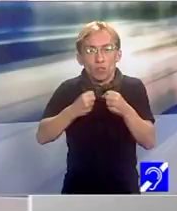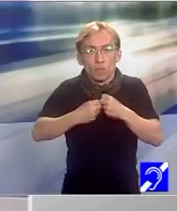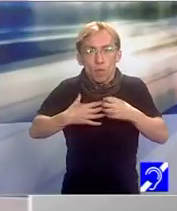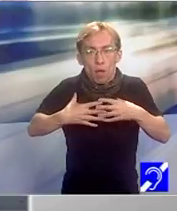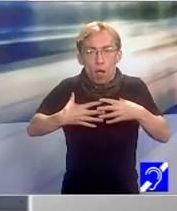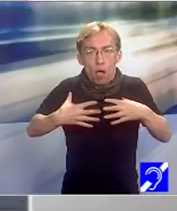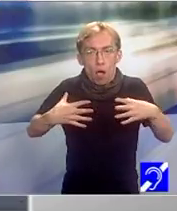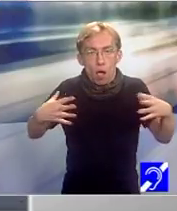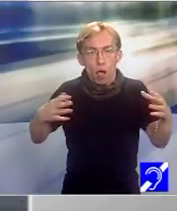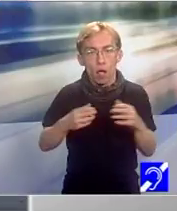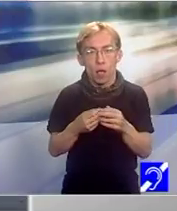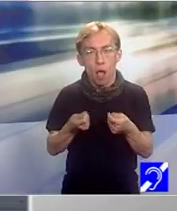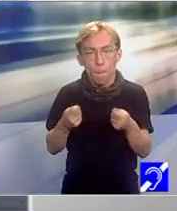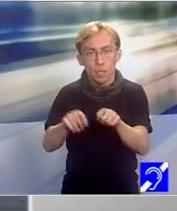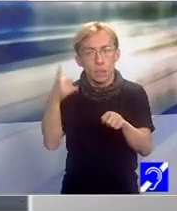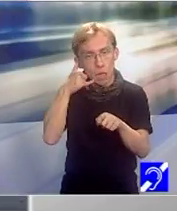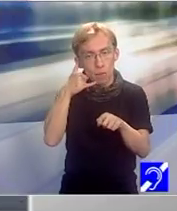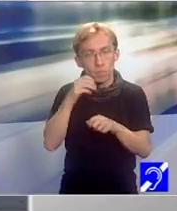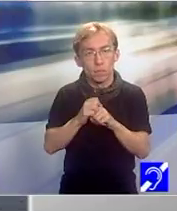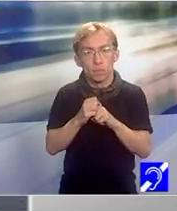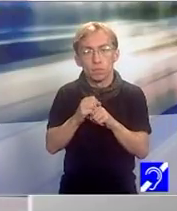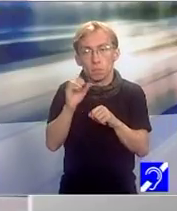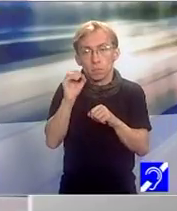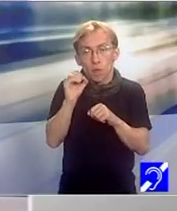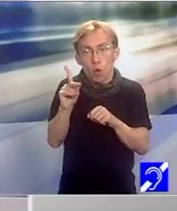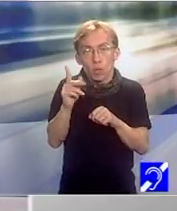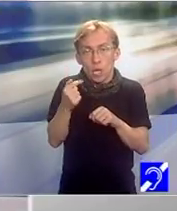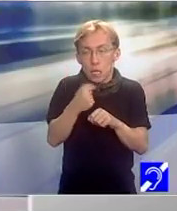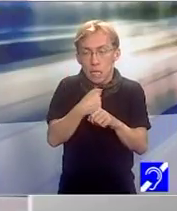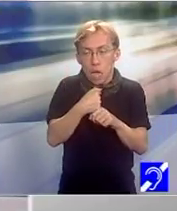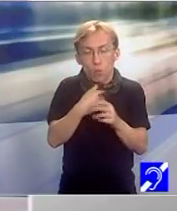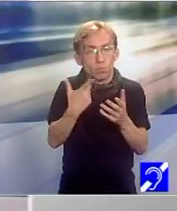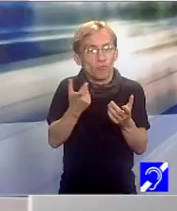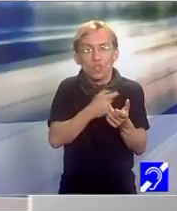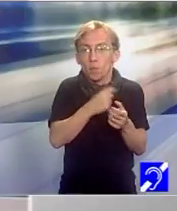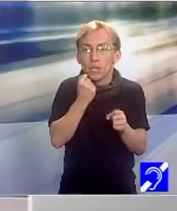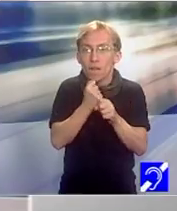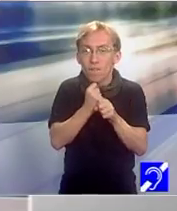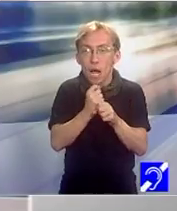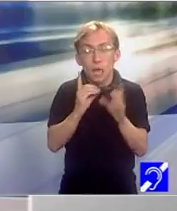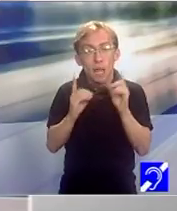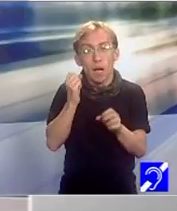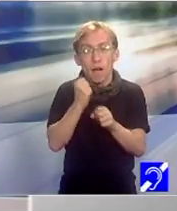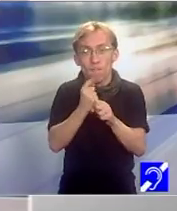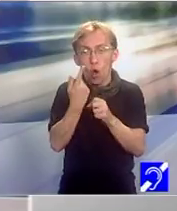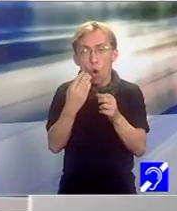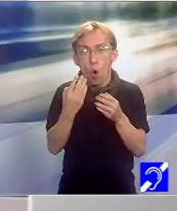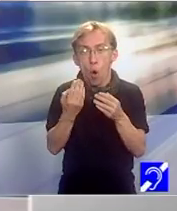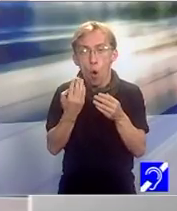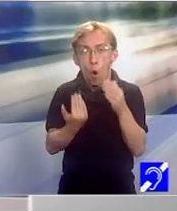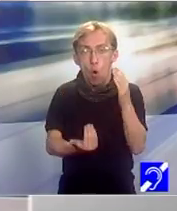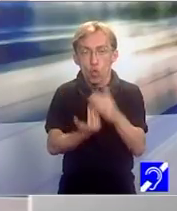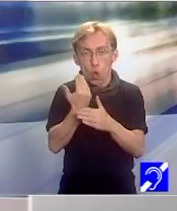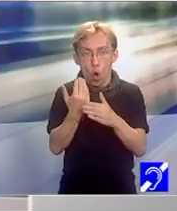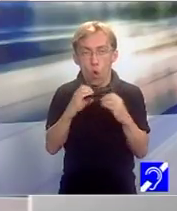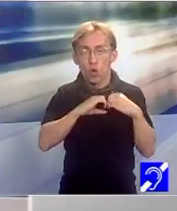dat am închis telefonul și am spus: ok, ce pot să fac? Dacă eu fac o nouă donație, după fiecare donație mă duc la Agenția Medicamentului, îmi cer frumos